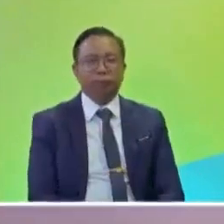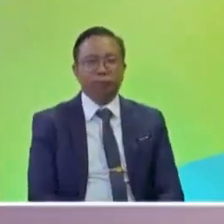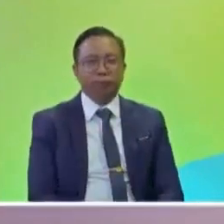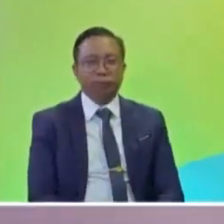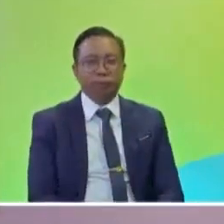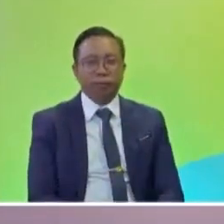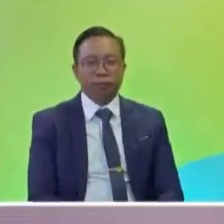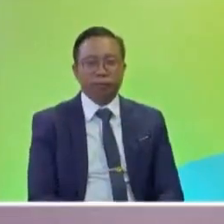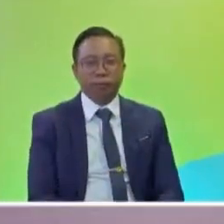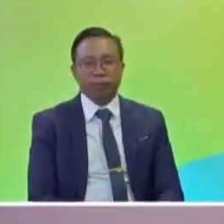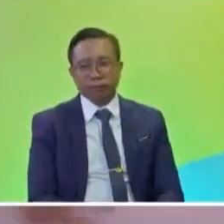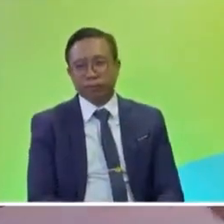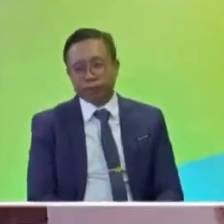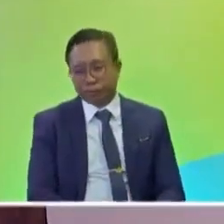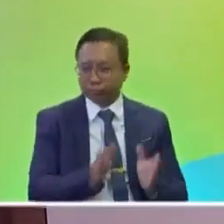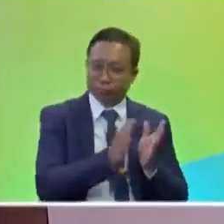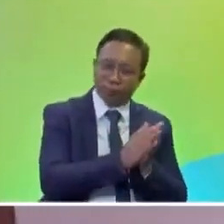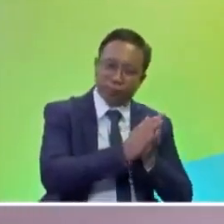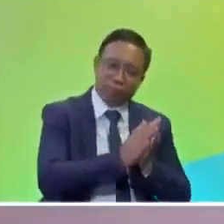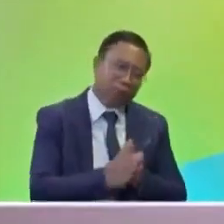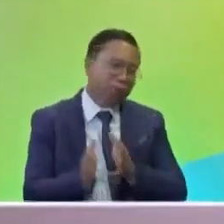please. Okey, dengar music.